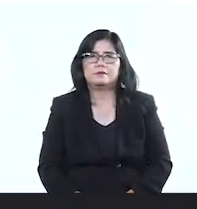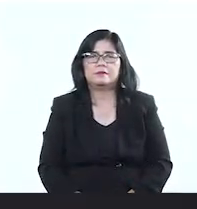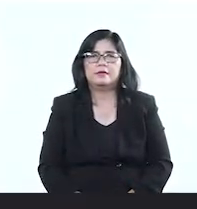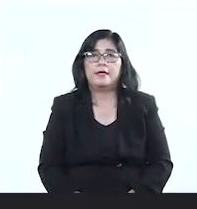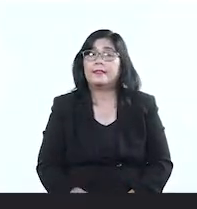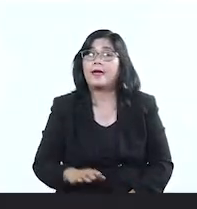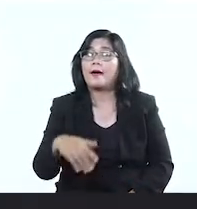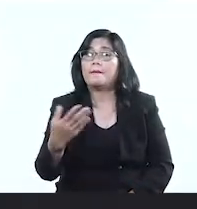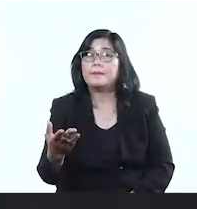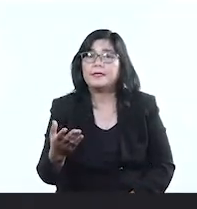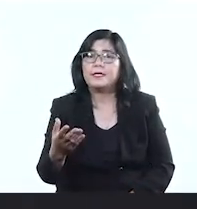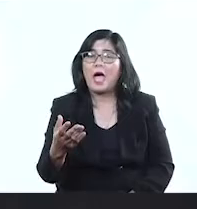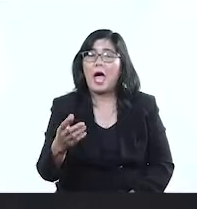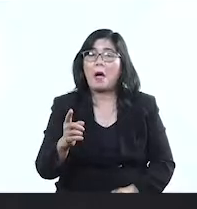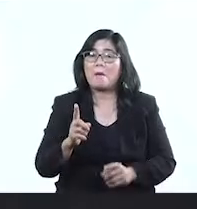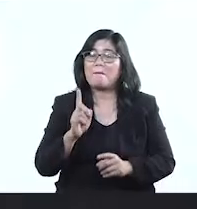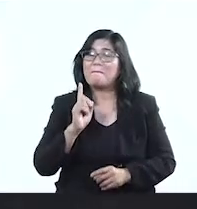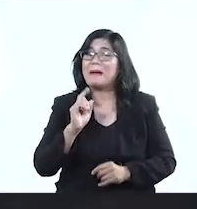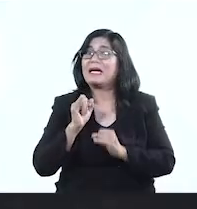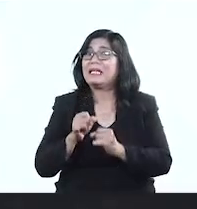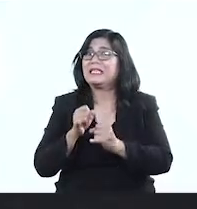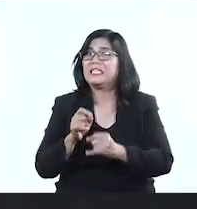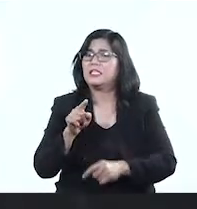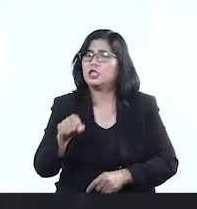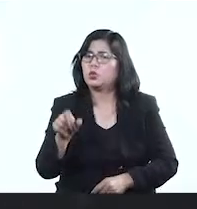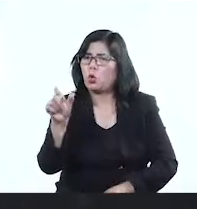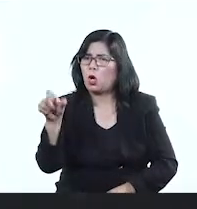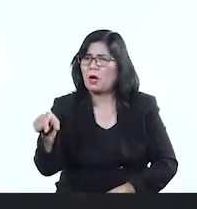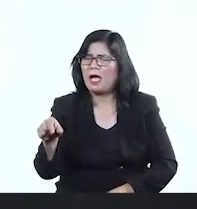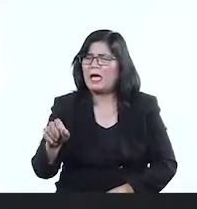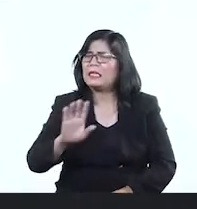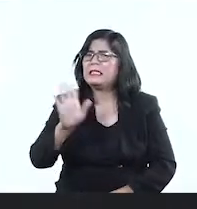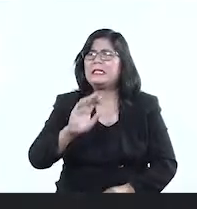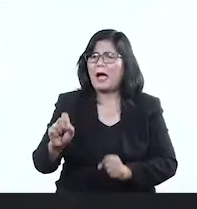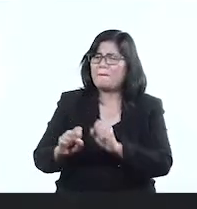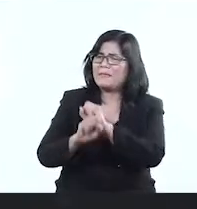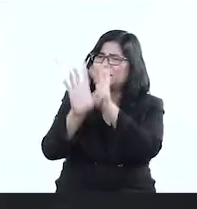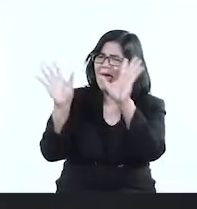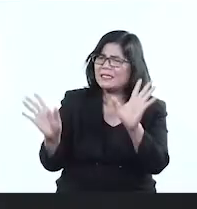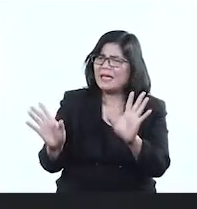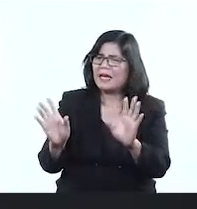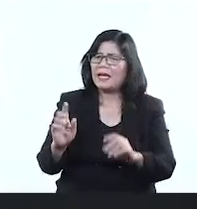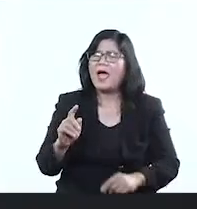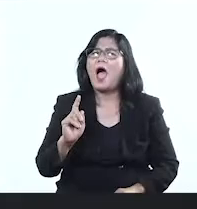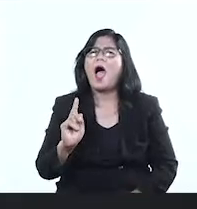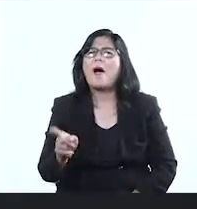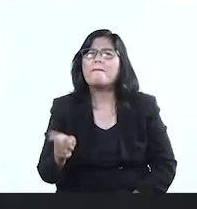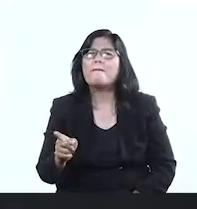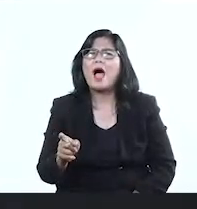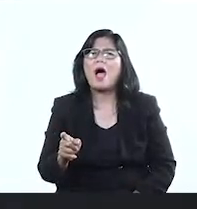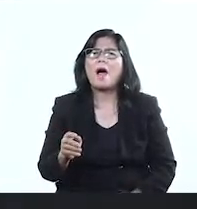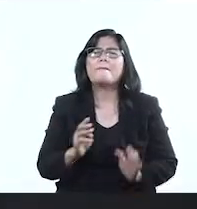Hai tetapi yang mengkritik itu ia tidak menjelaskan persoalan pada lagu itu